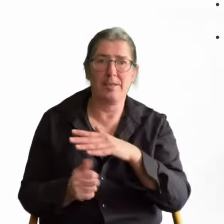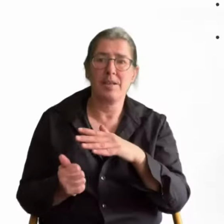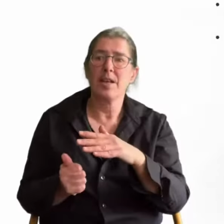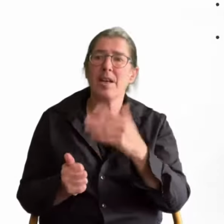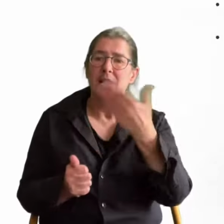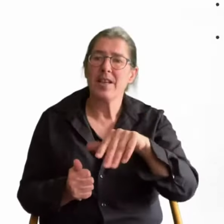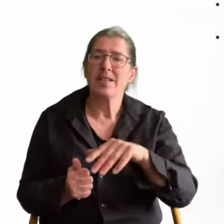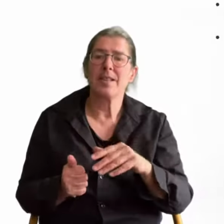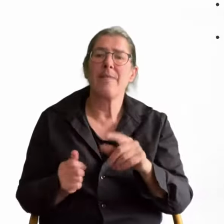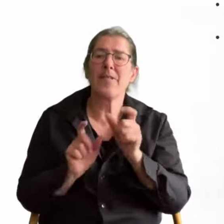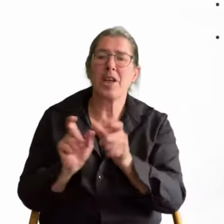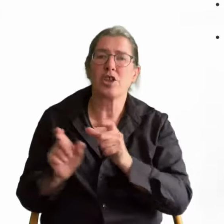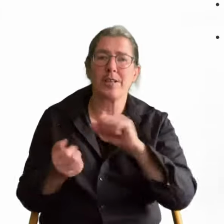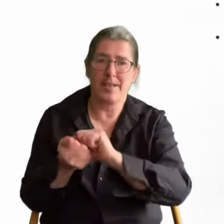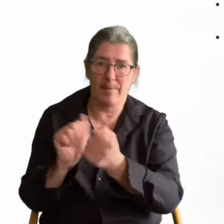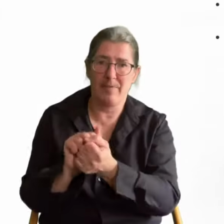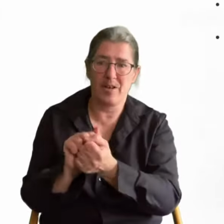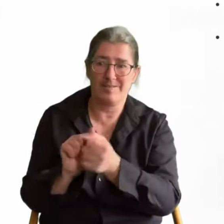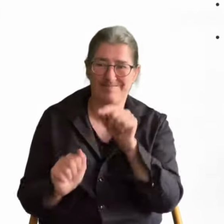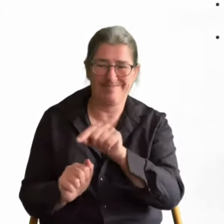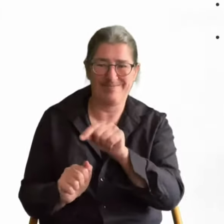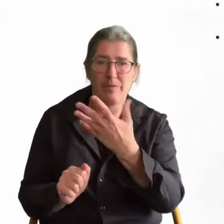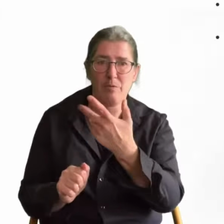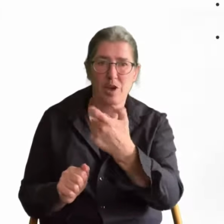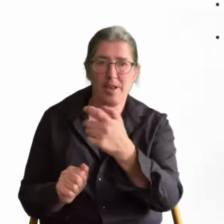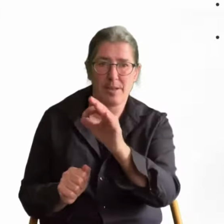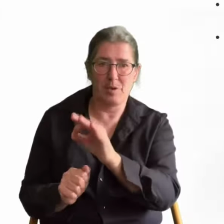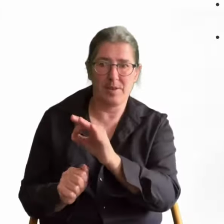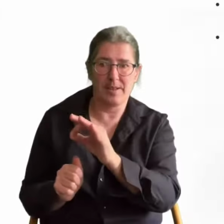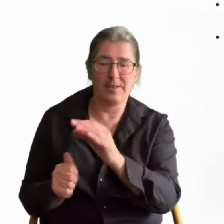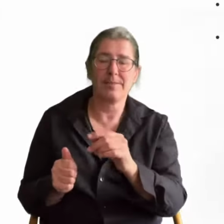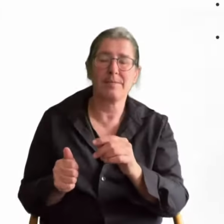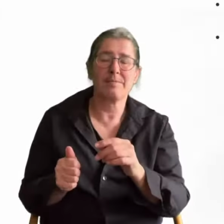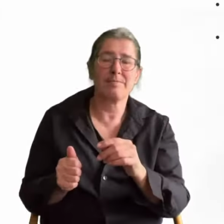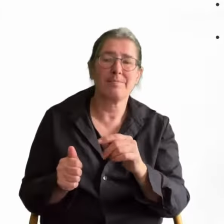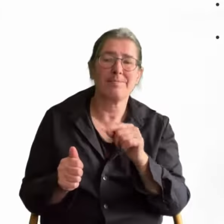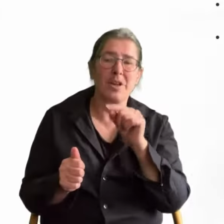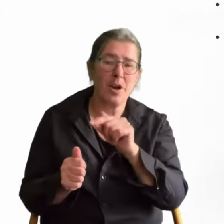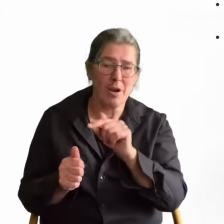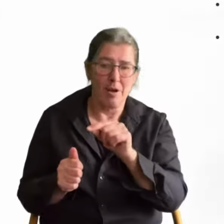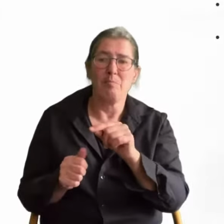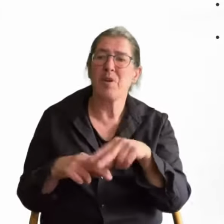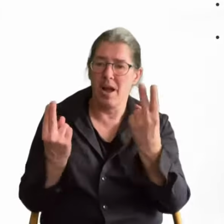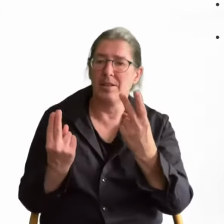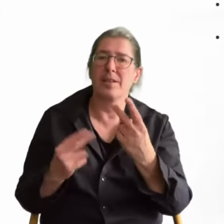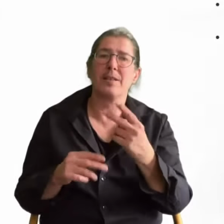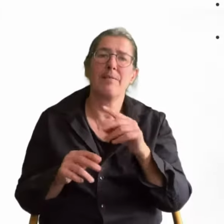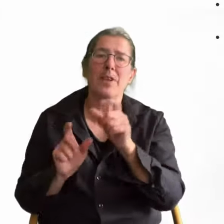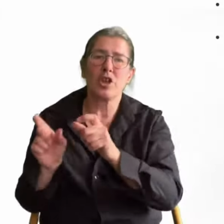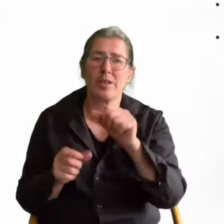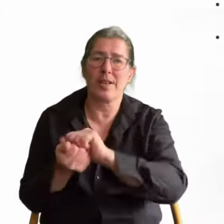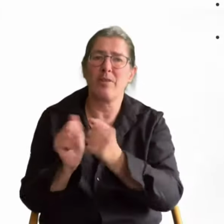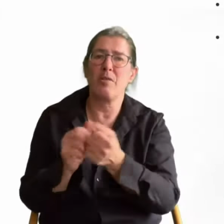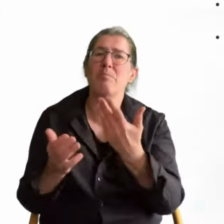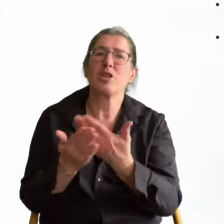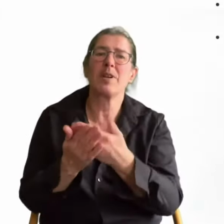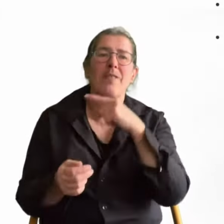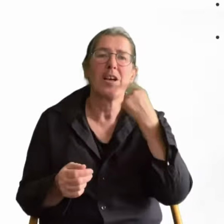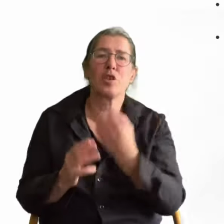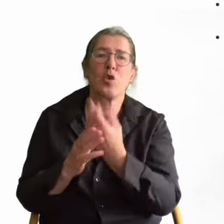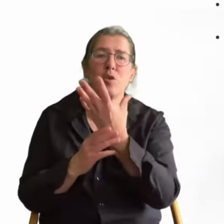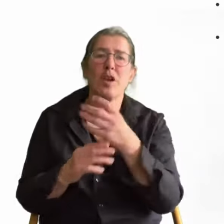dritten reich die widerstandskämpfer hat die gehörten zu diesen 35 prozent das waren die offenen widerstandskämpfer wie zb die weiße rose mit